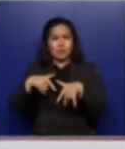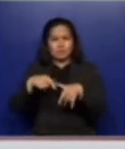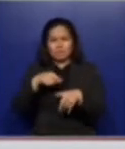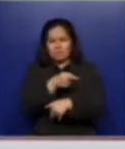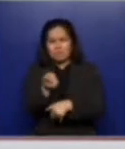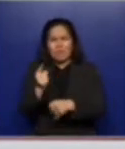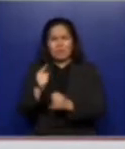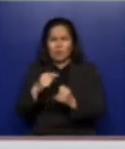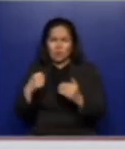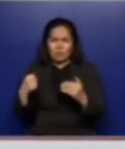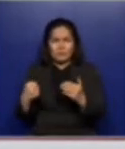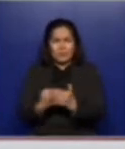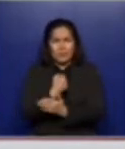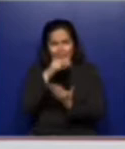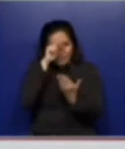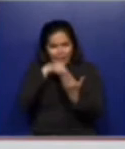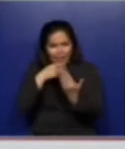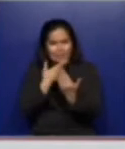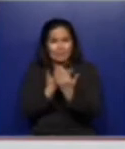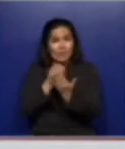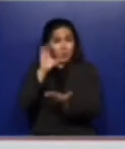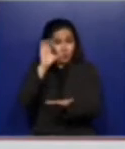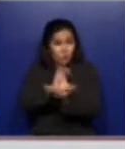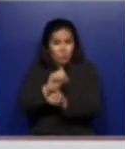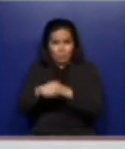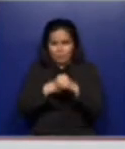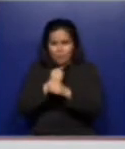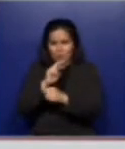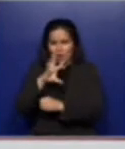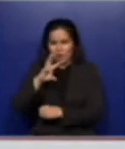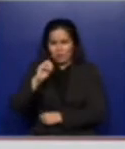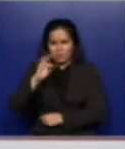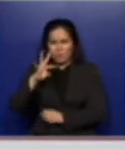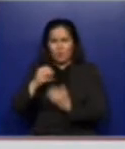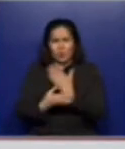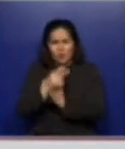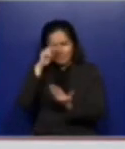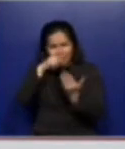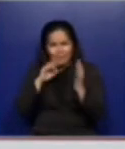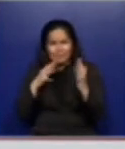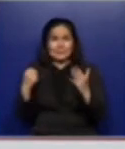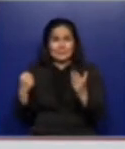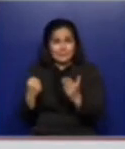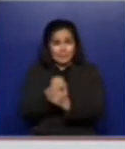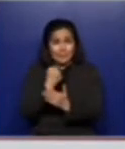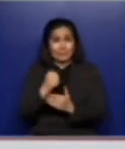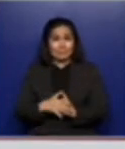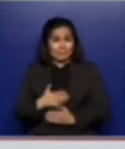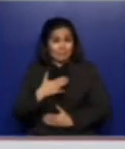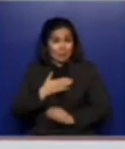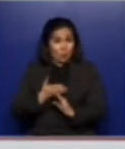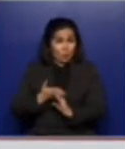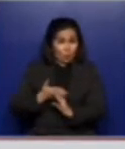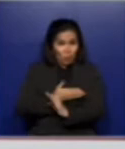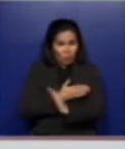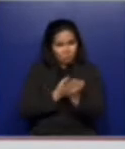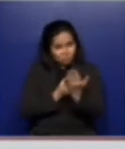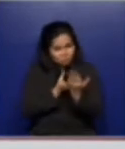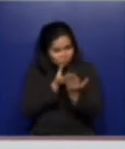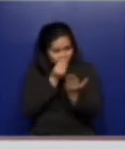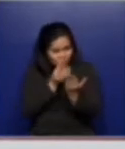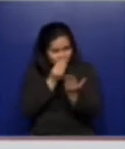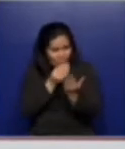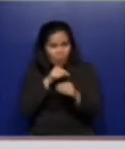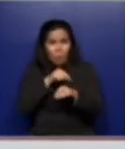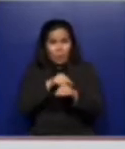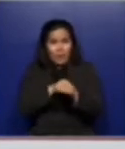านงบประมาณปี2564นี้กับผมเองนะครับได้ไปศึกษาในระยะเวลาที่จำกั